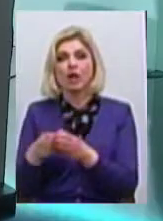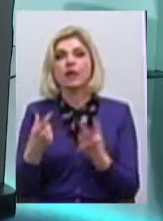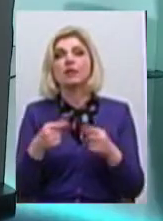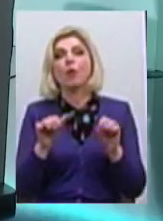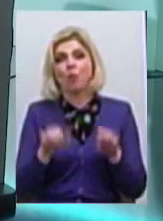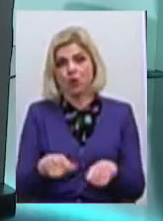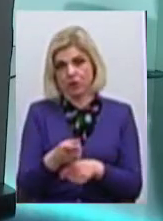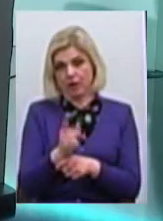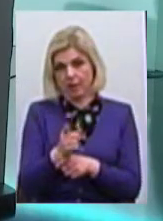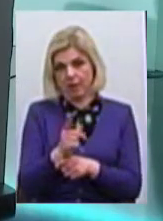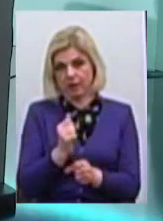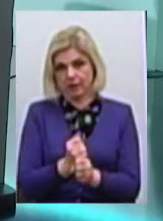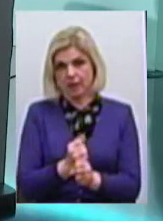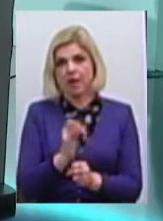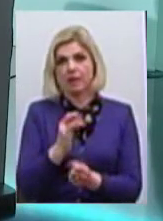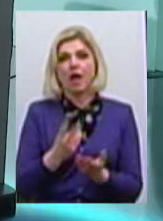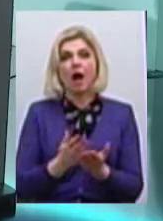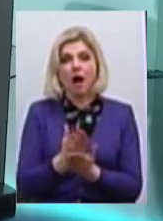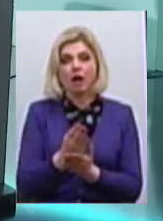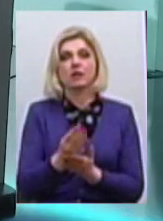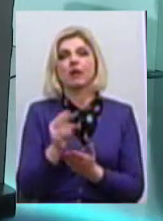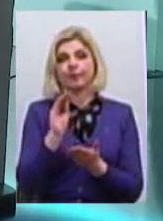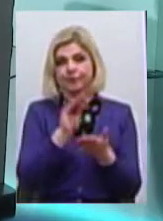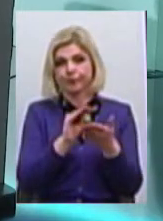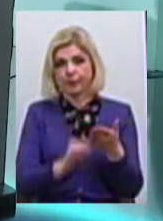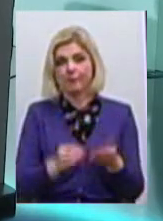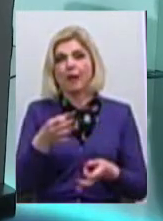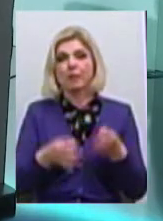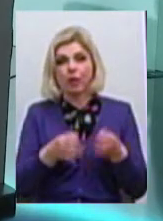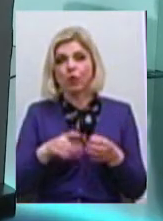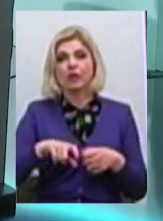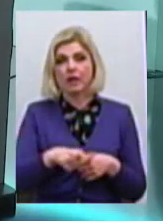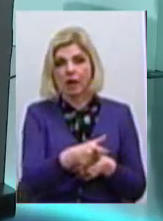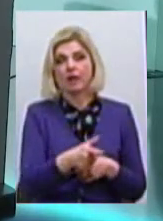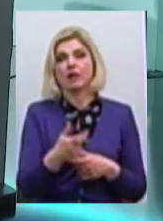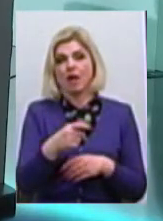також на карту нанесені природні нерестовища, в межах яких